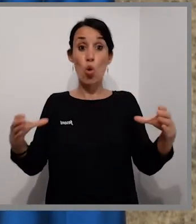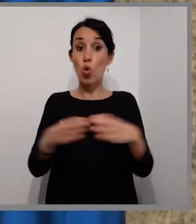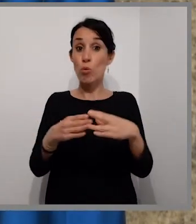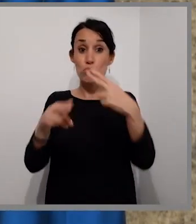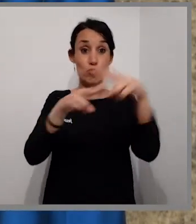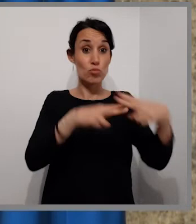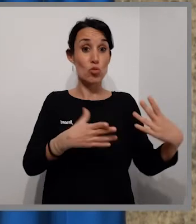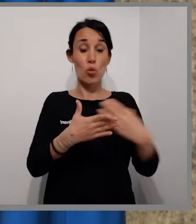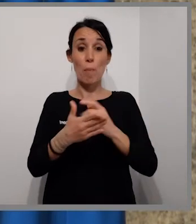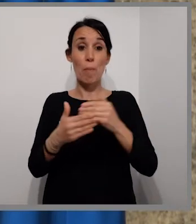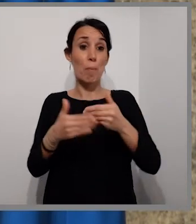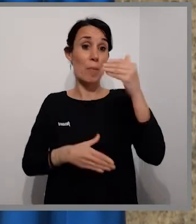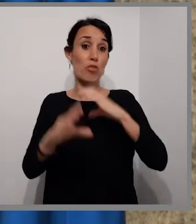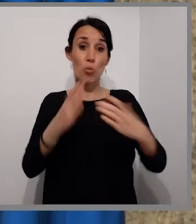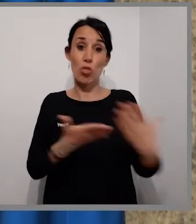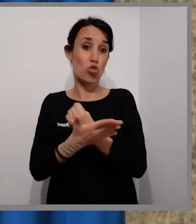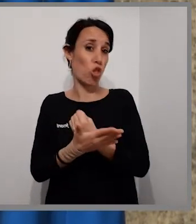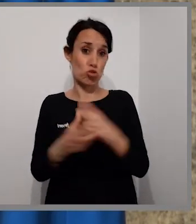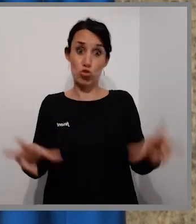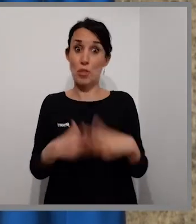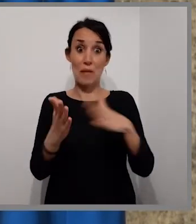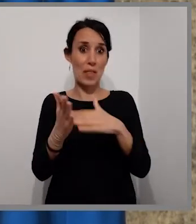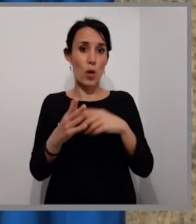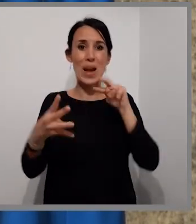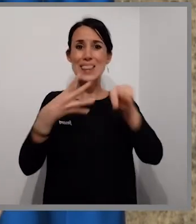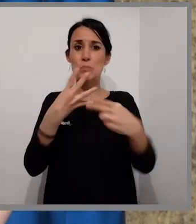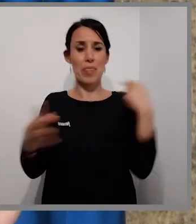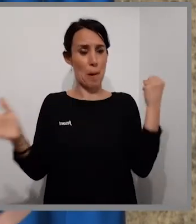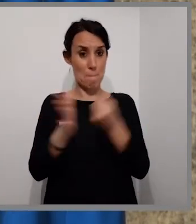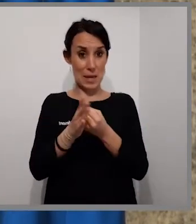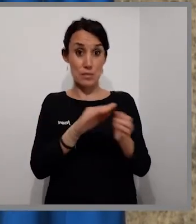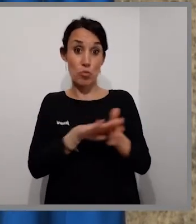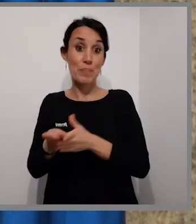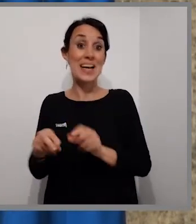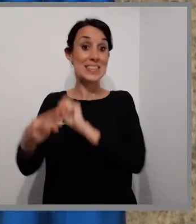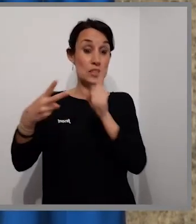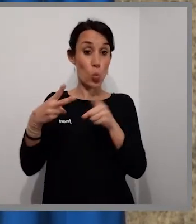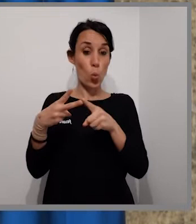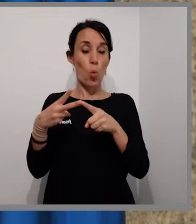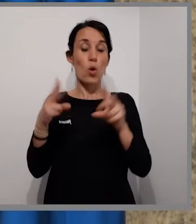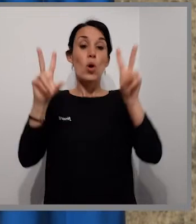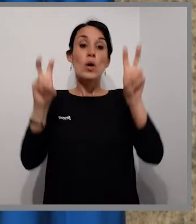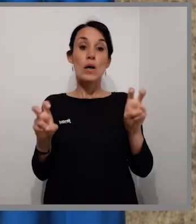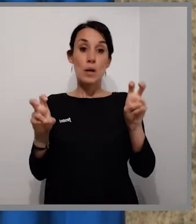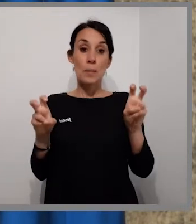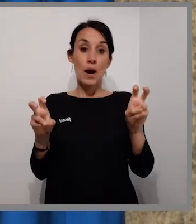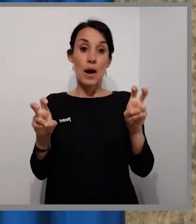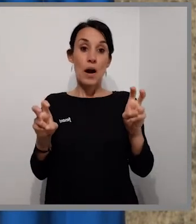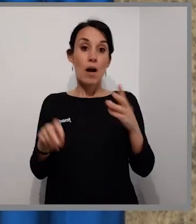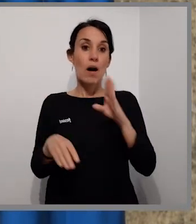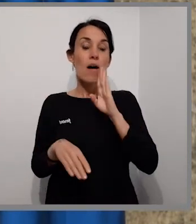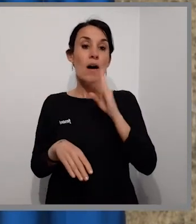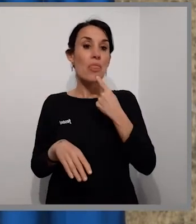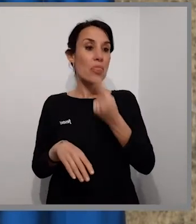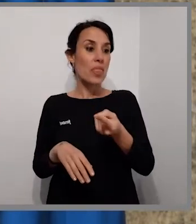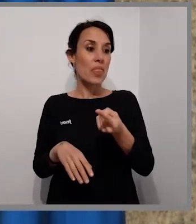grups parlamentaris i ho tenen tots els mitjans de comunicació i, per tant, la societat valenciana. Màxima transparència. I, en segon lloc, respecte